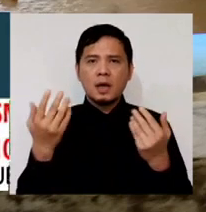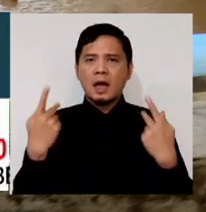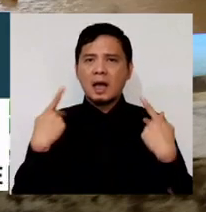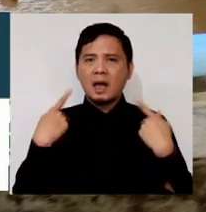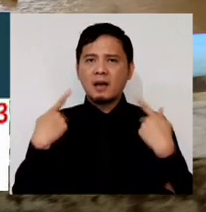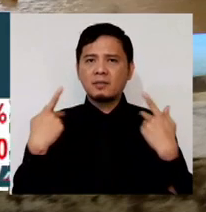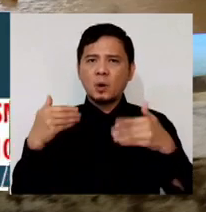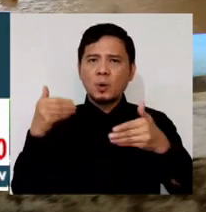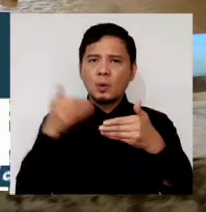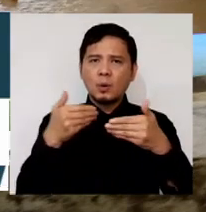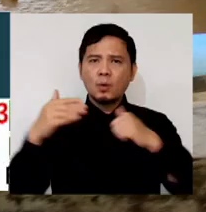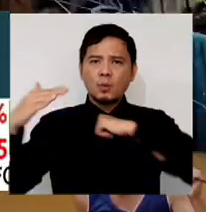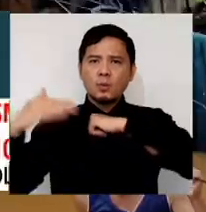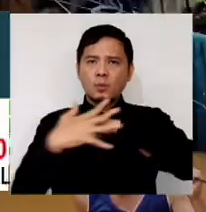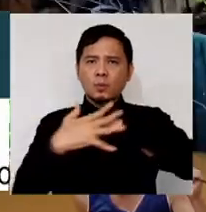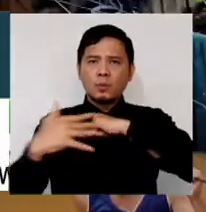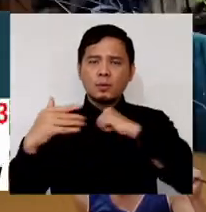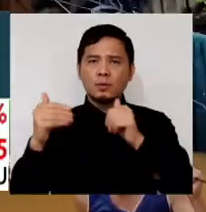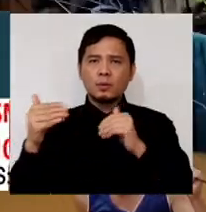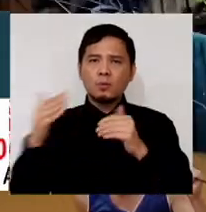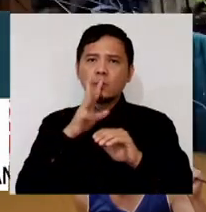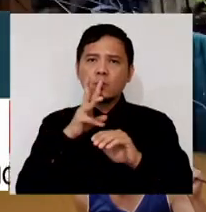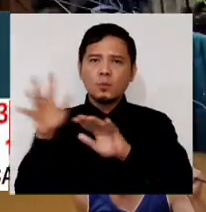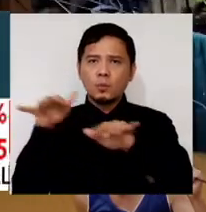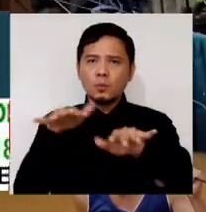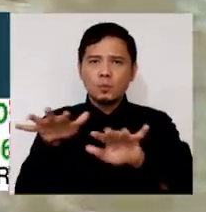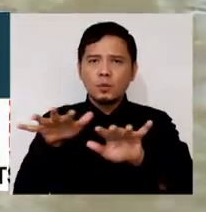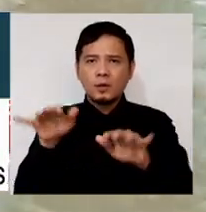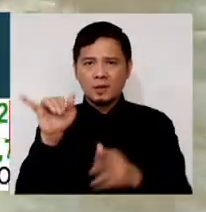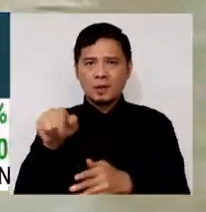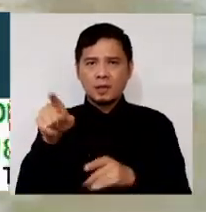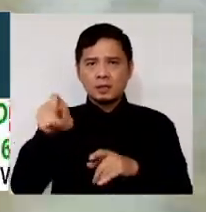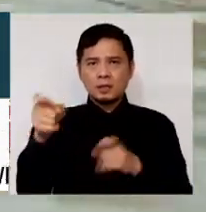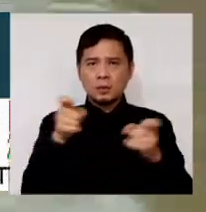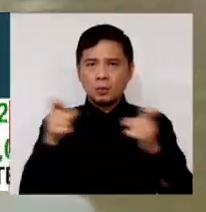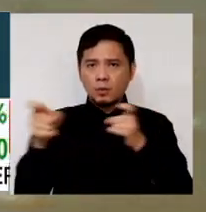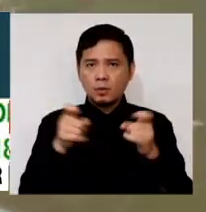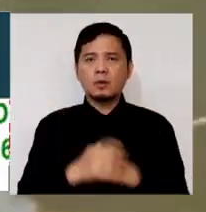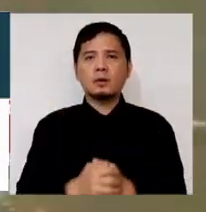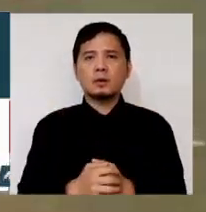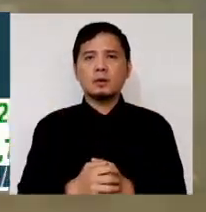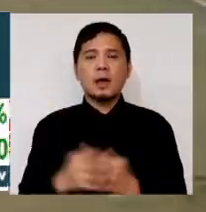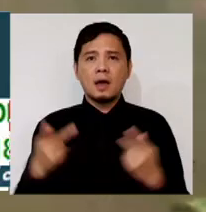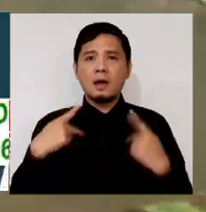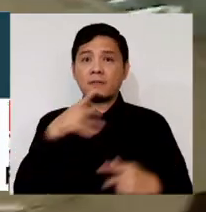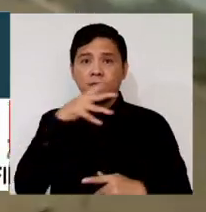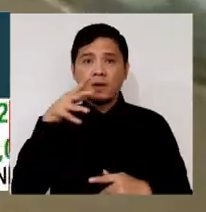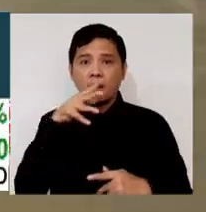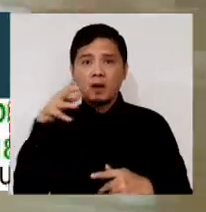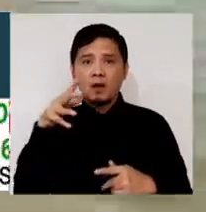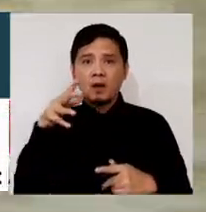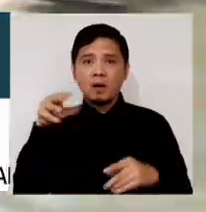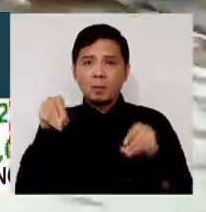ang illegal logging naman dito na kukontrol namin. Ito yung mga planted na mga along the riverside. Around